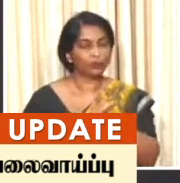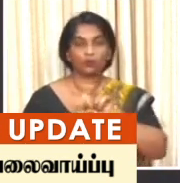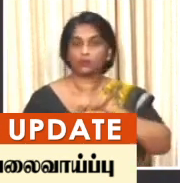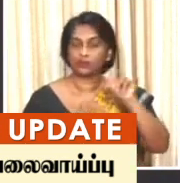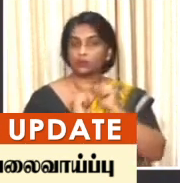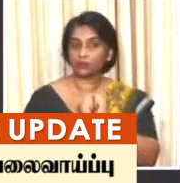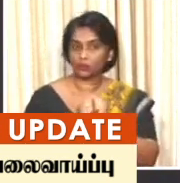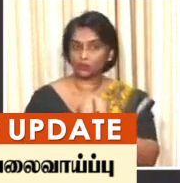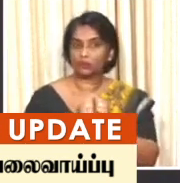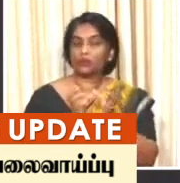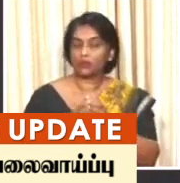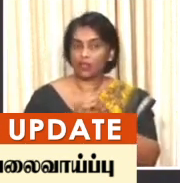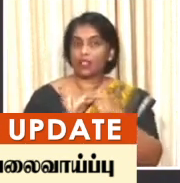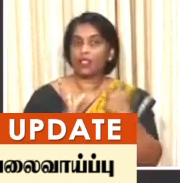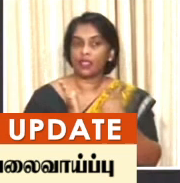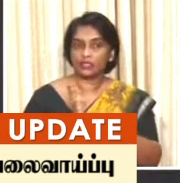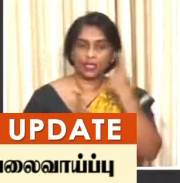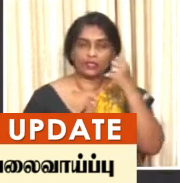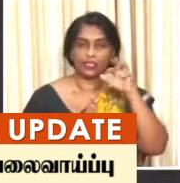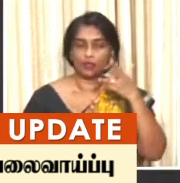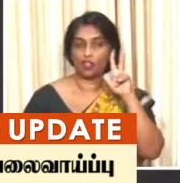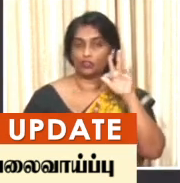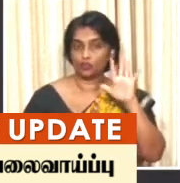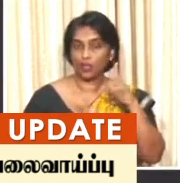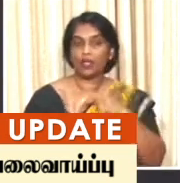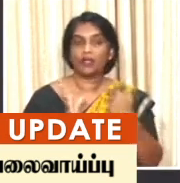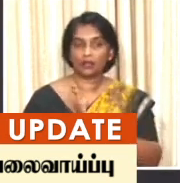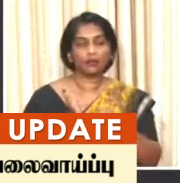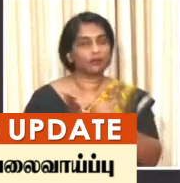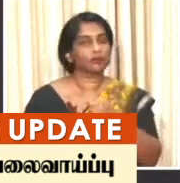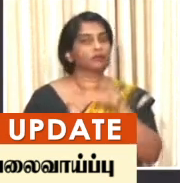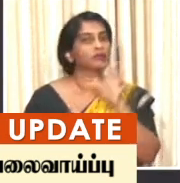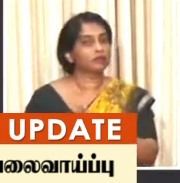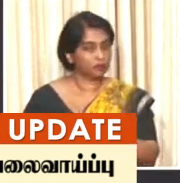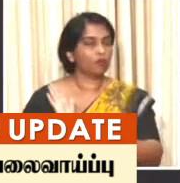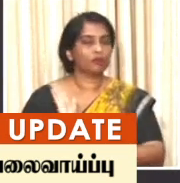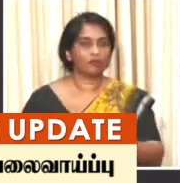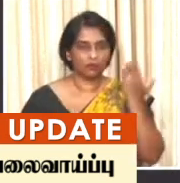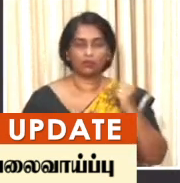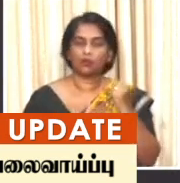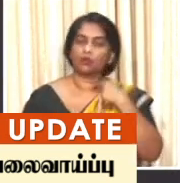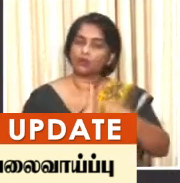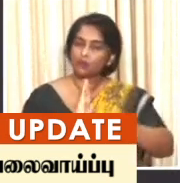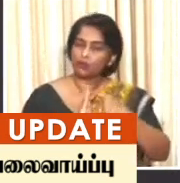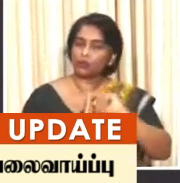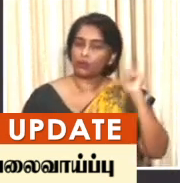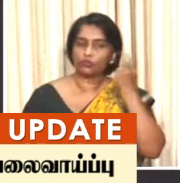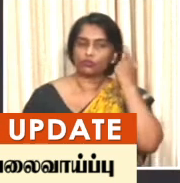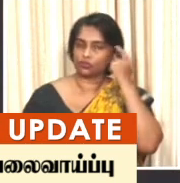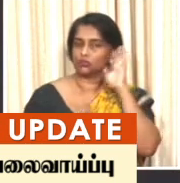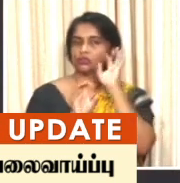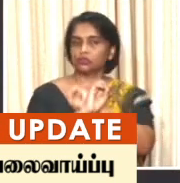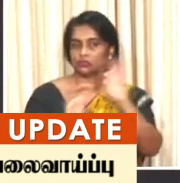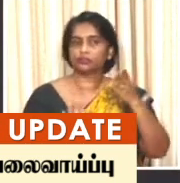සේවා නියුක්ති කාර්යාංශයේ පනත මගින් 1985 පනත මගින් මේක ලියාපදිංචි වෙලා යා යුතුයි කියන එක මුළු රටේම සියලු දෙනා දැනුවත් කරලා තිනවා.